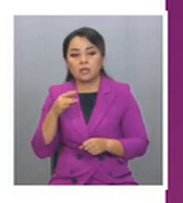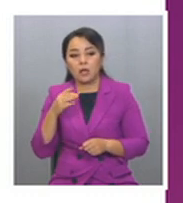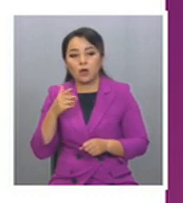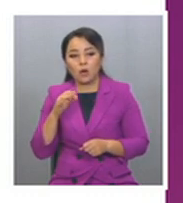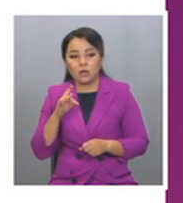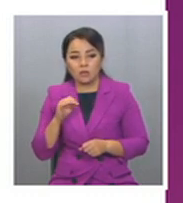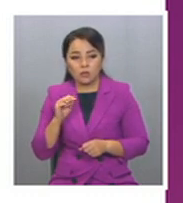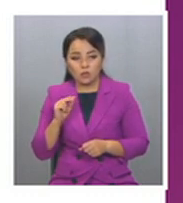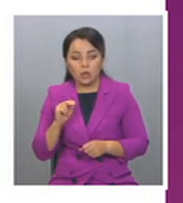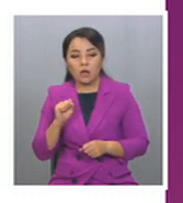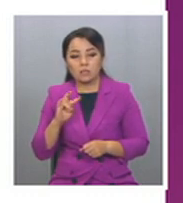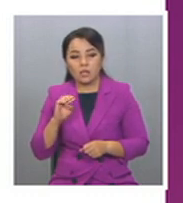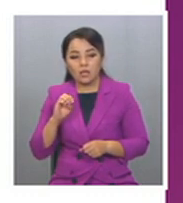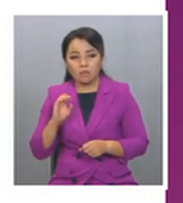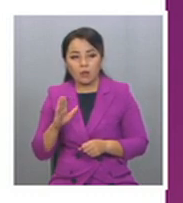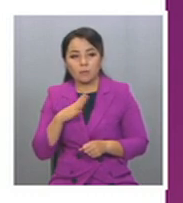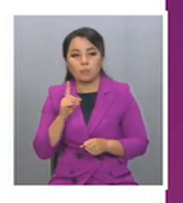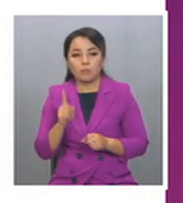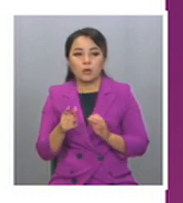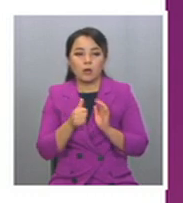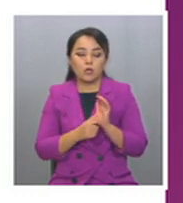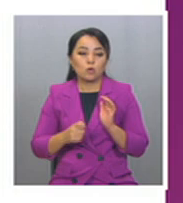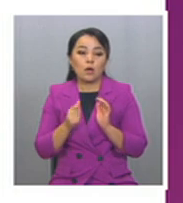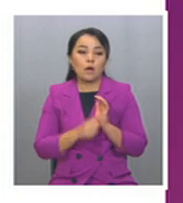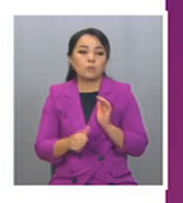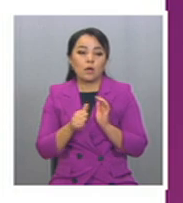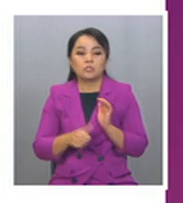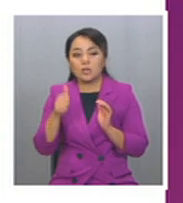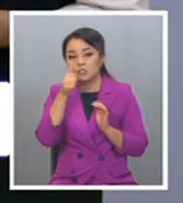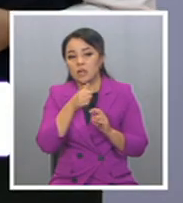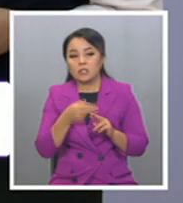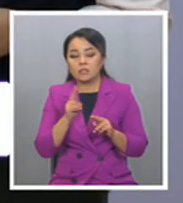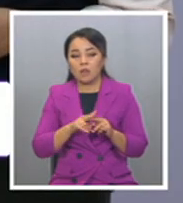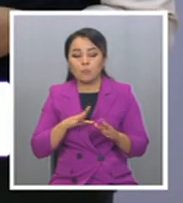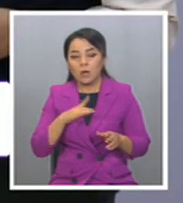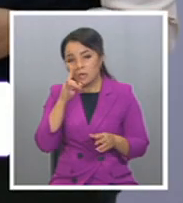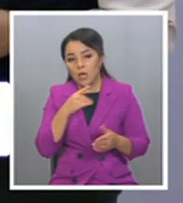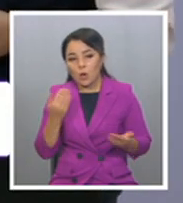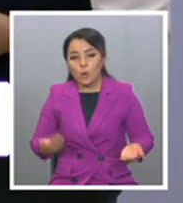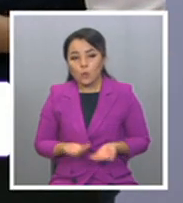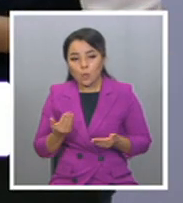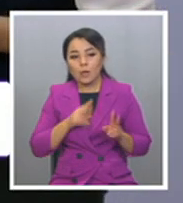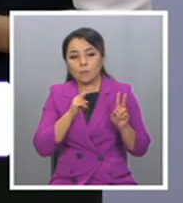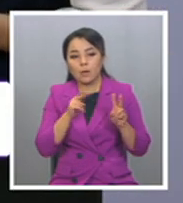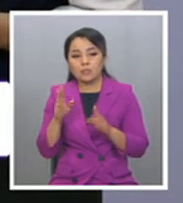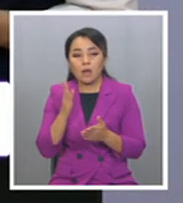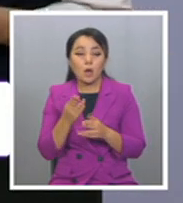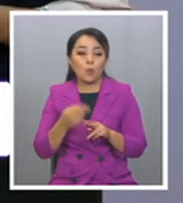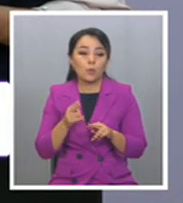Андреев 1766 жылы орта жүз қазақтарының өмірін бақылайды. Сол жерде